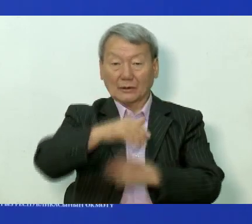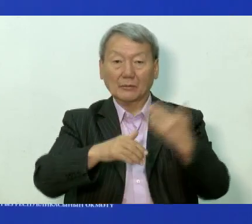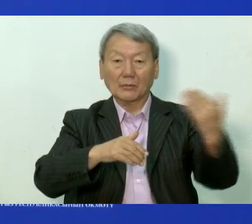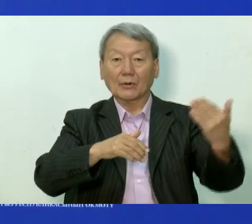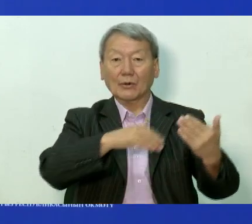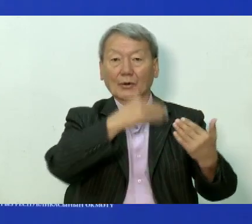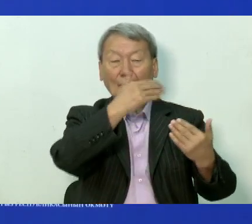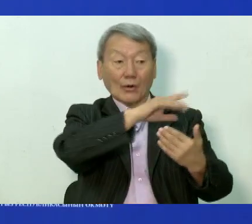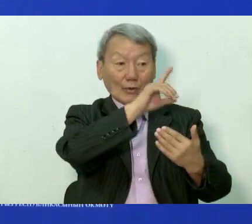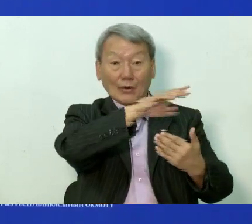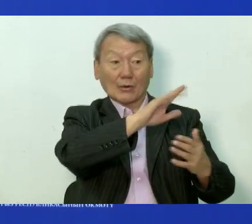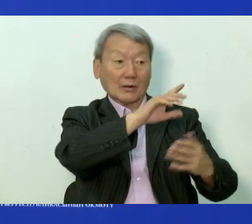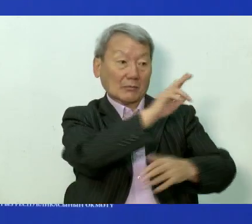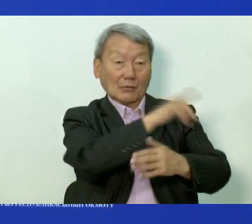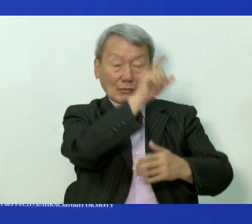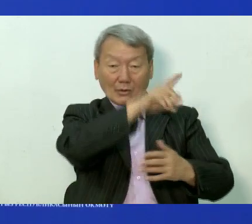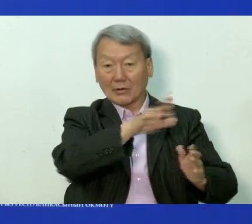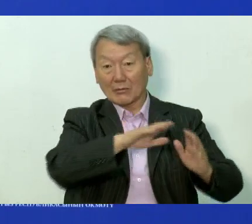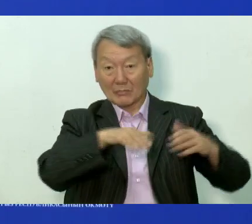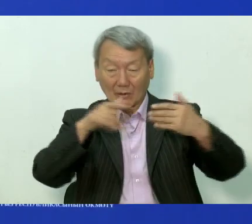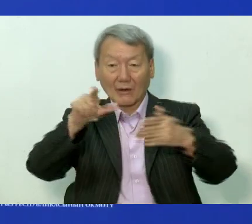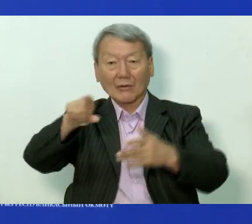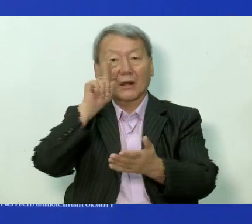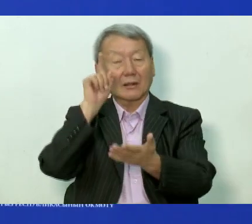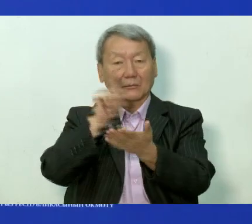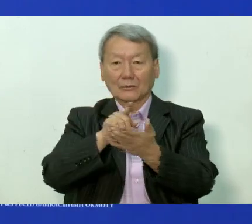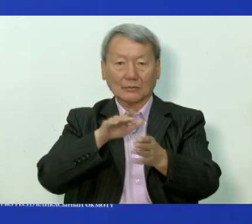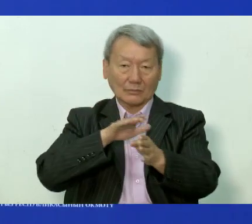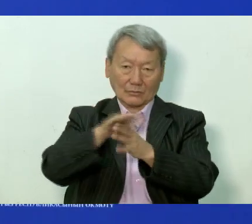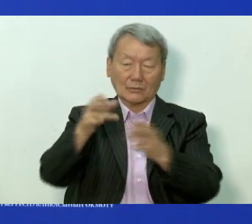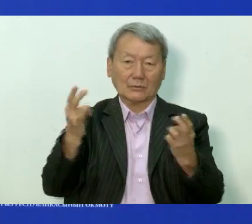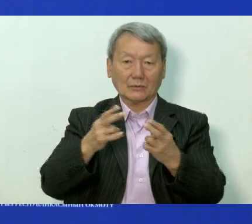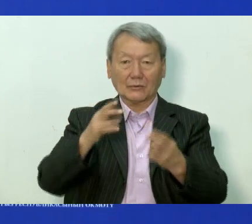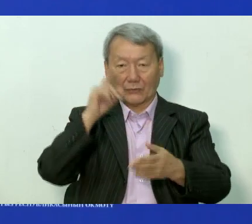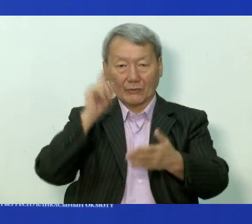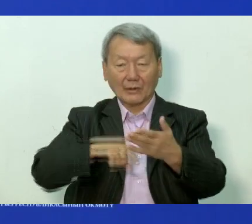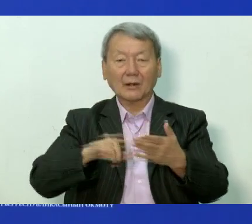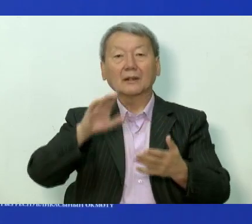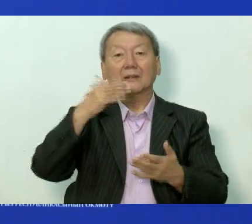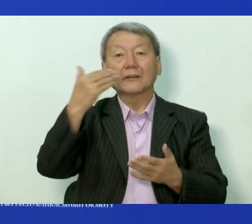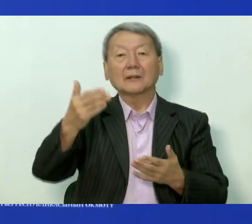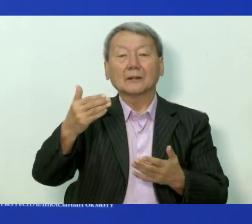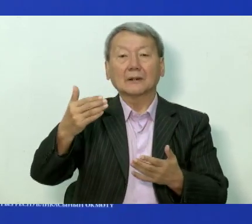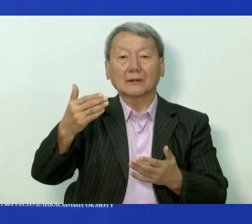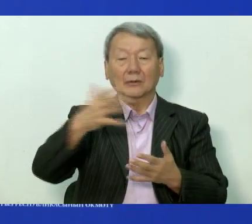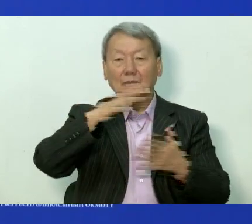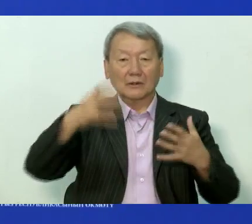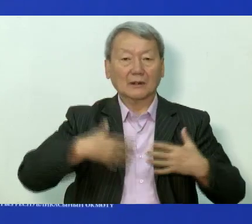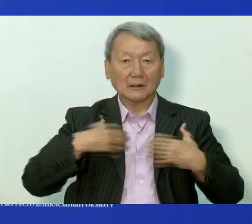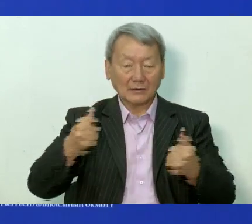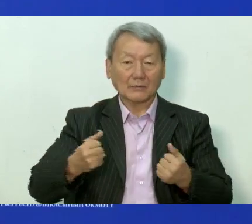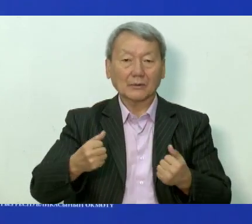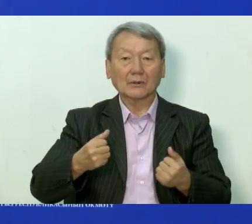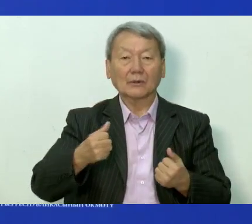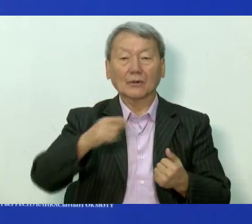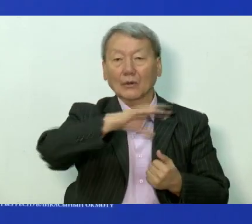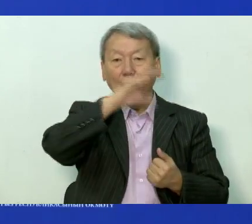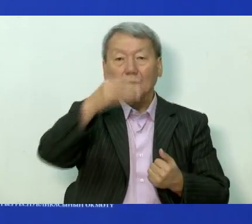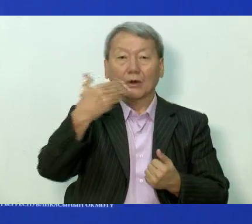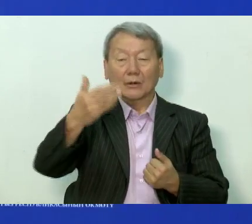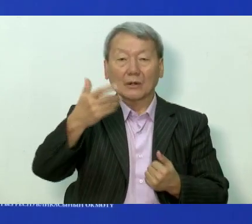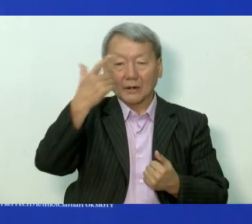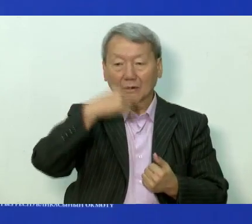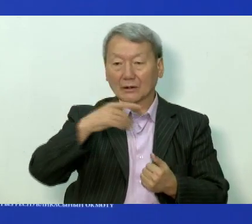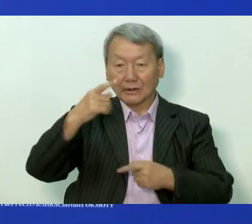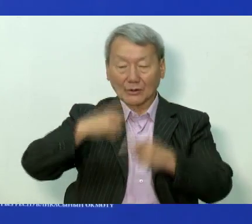бардық сұныштарын атқарыңыздыға өтінім, сіздерге бекем ден солу қалайым. Өзіңізгі